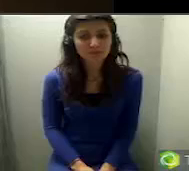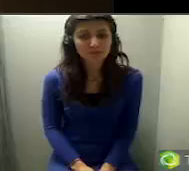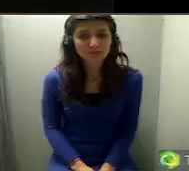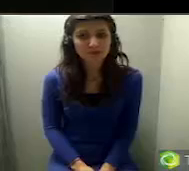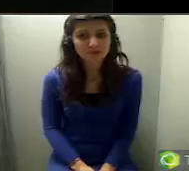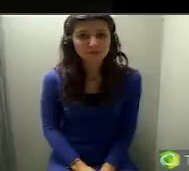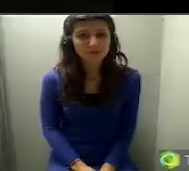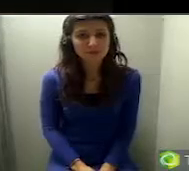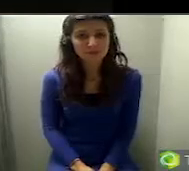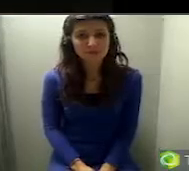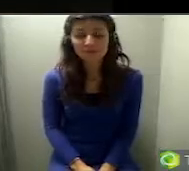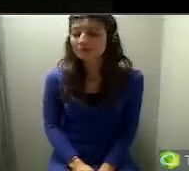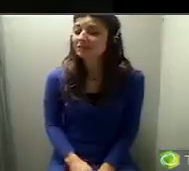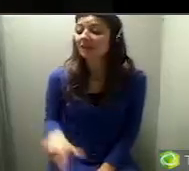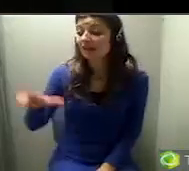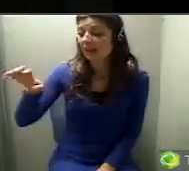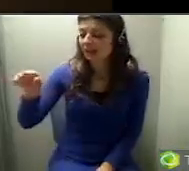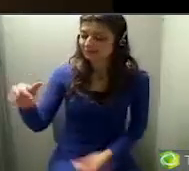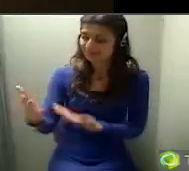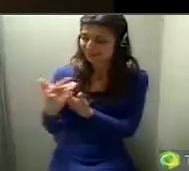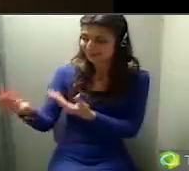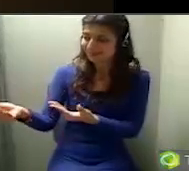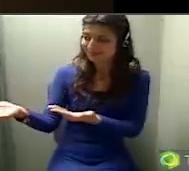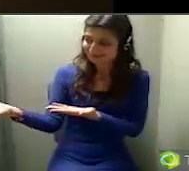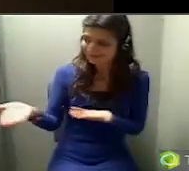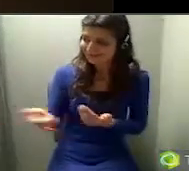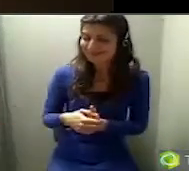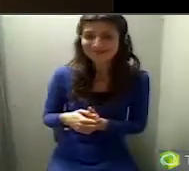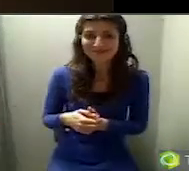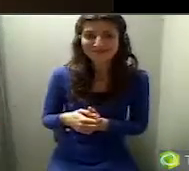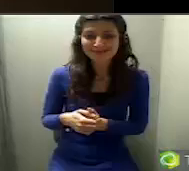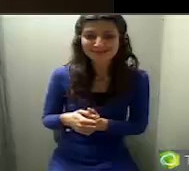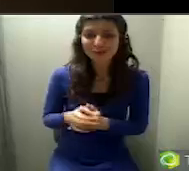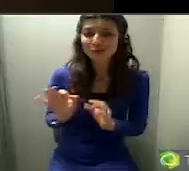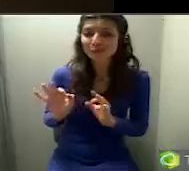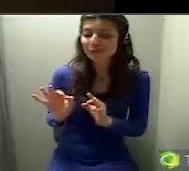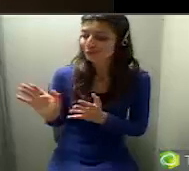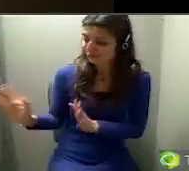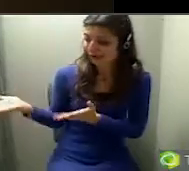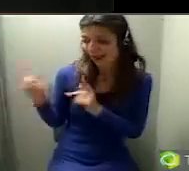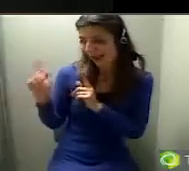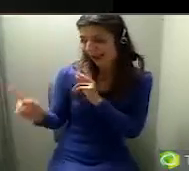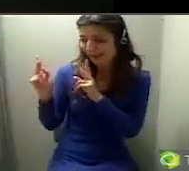On va demander à Léa. Ah, les voilà. Ah, nous voilà.